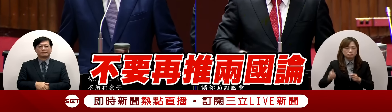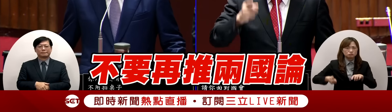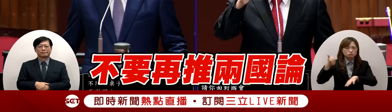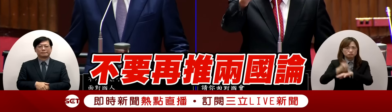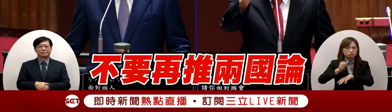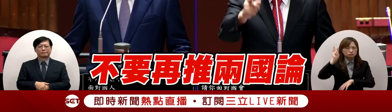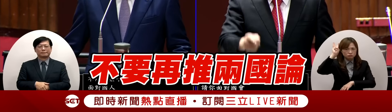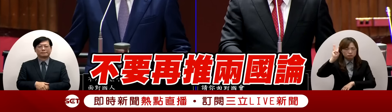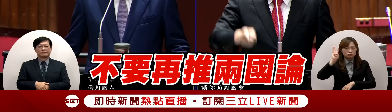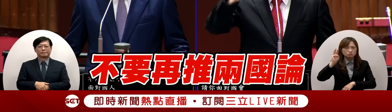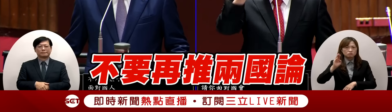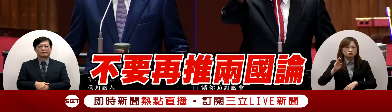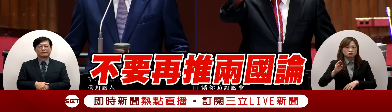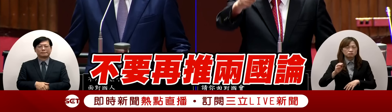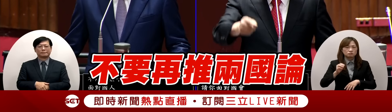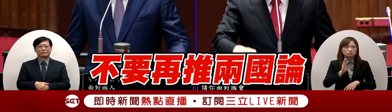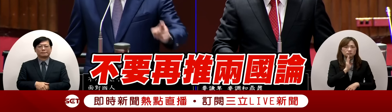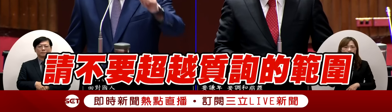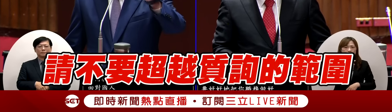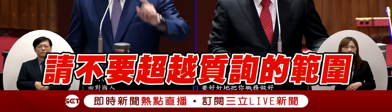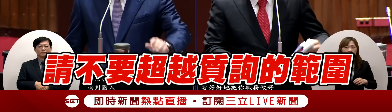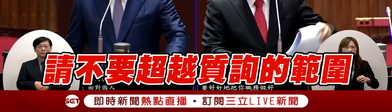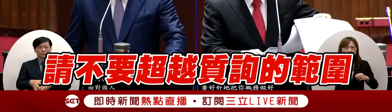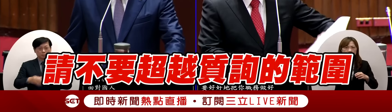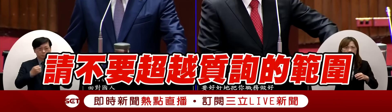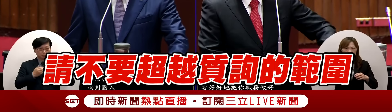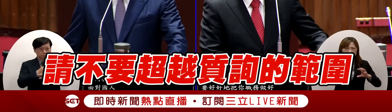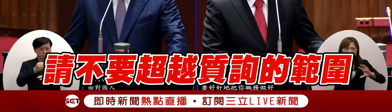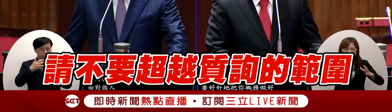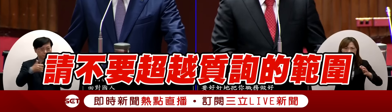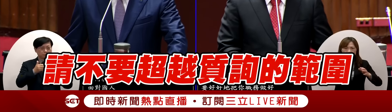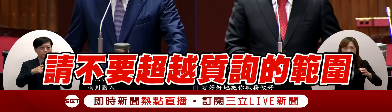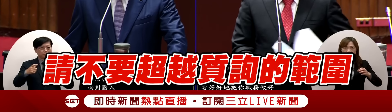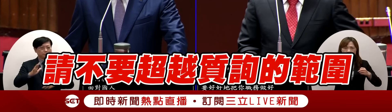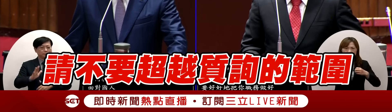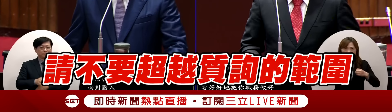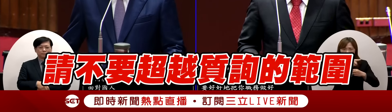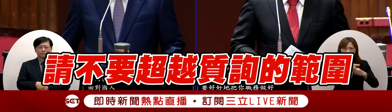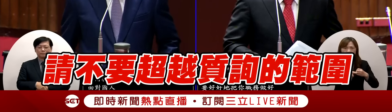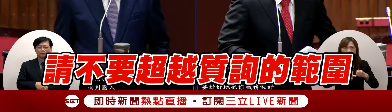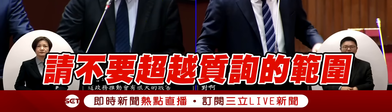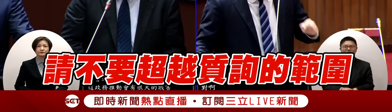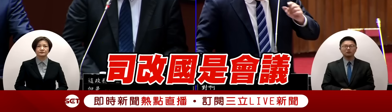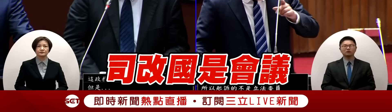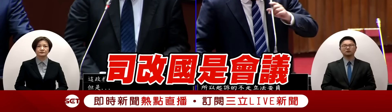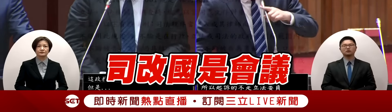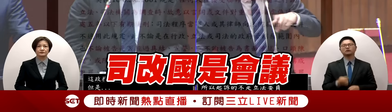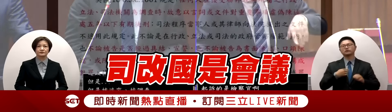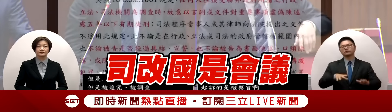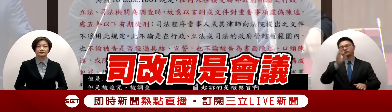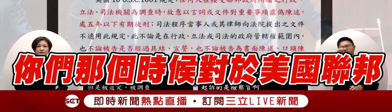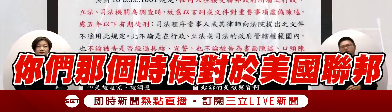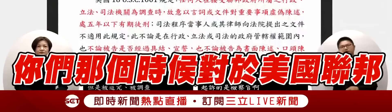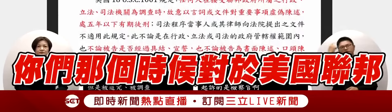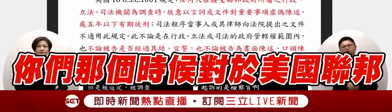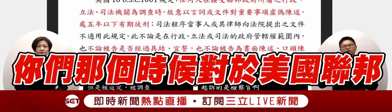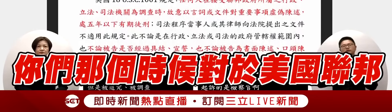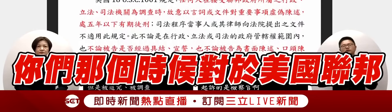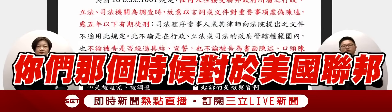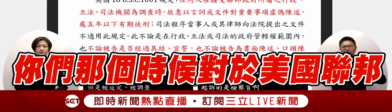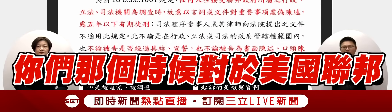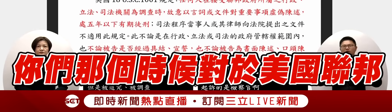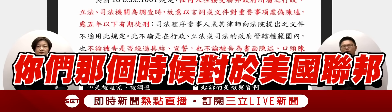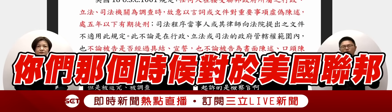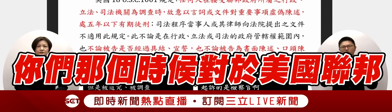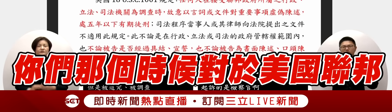论，不要再推两国论，不要再推两国论， 请不要超越质询的范围。 司改国事会议，你们那个